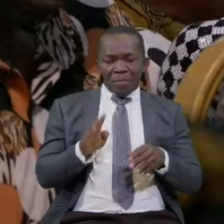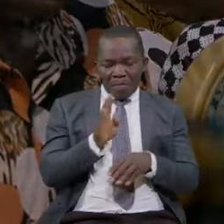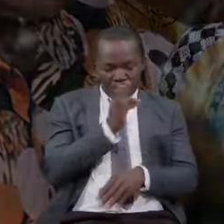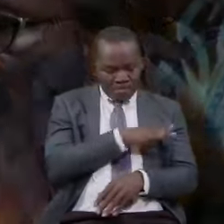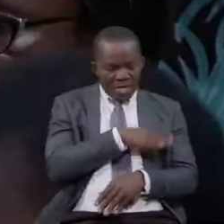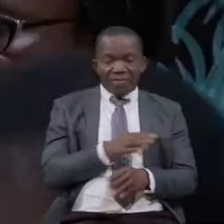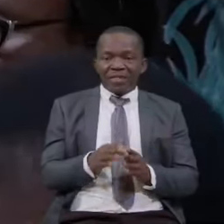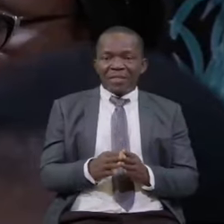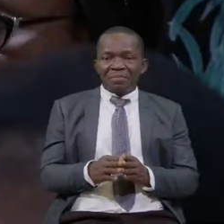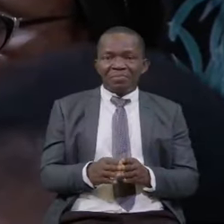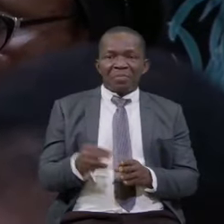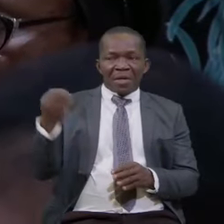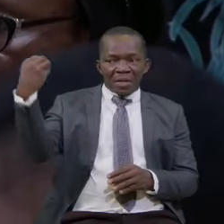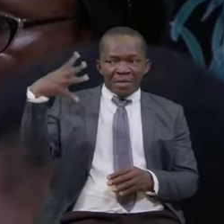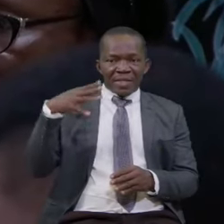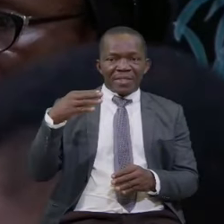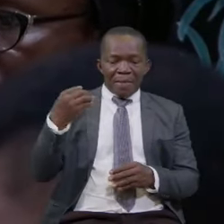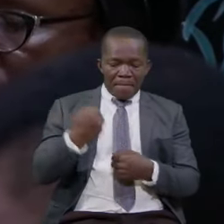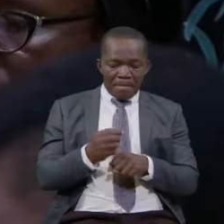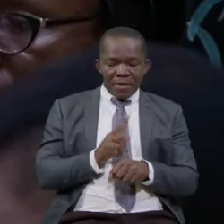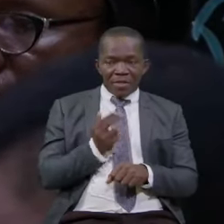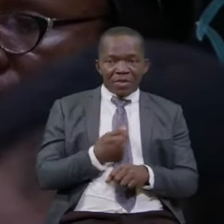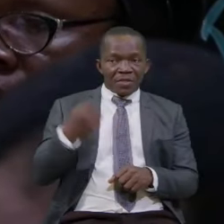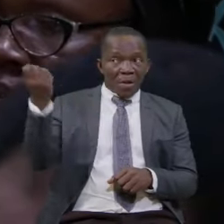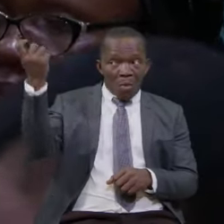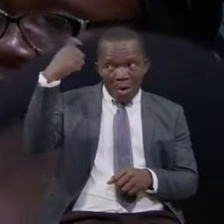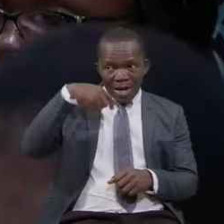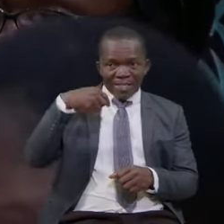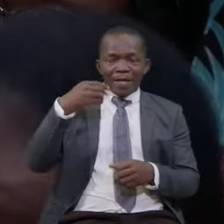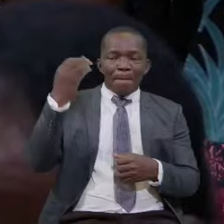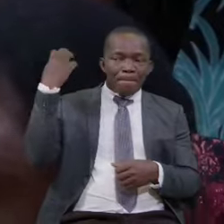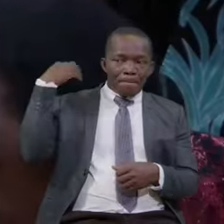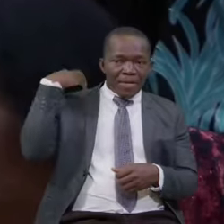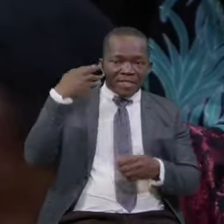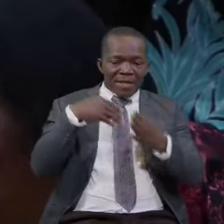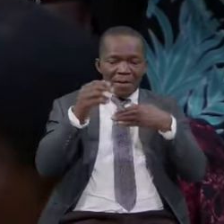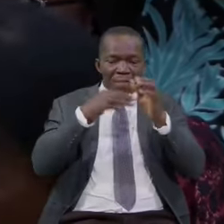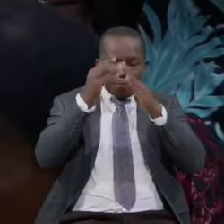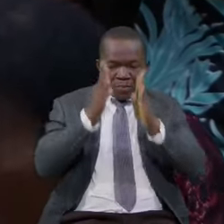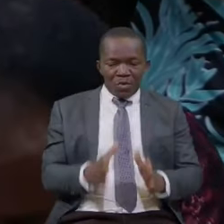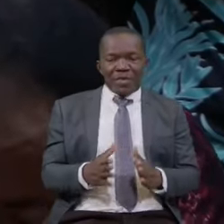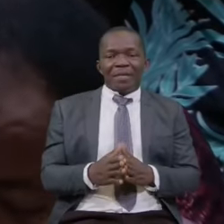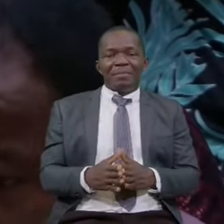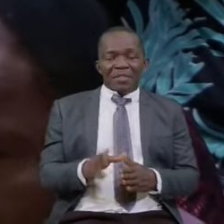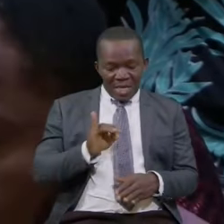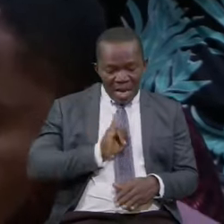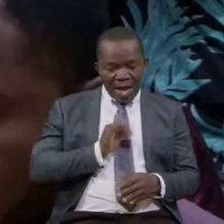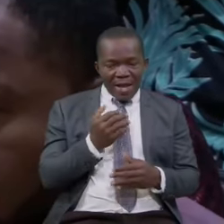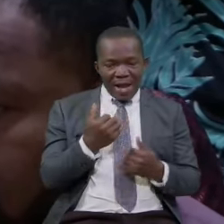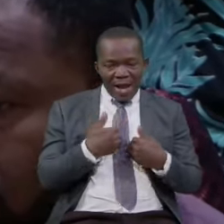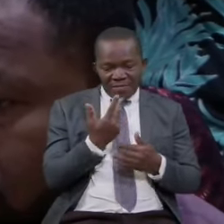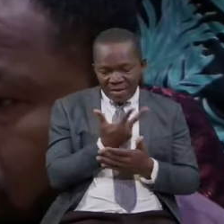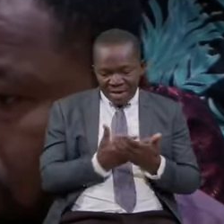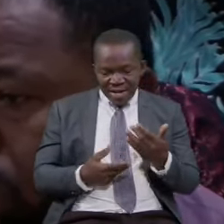a fait de Paul un sage architecte et d j'ai posé le fondement comme